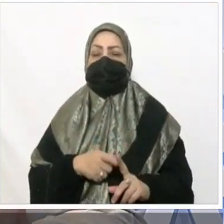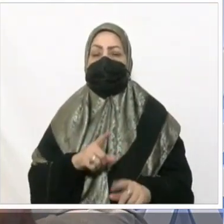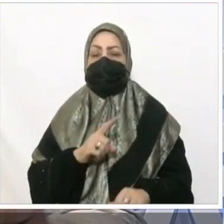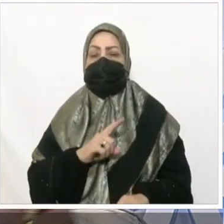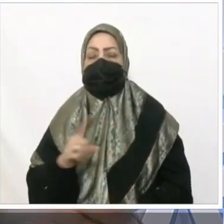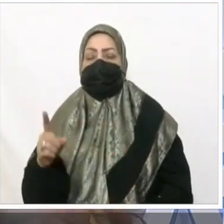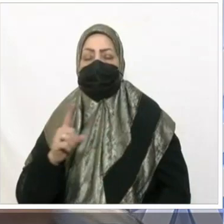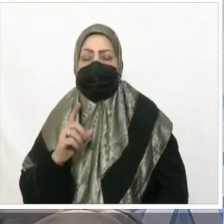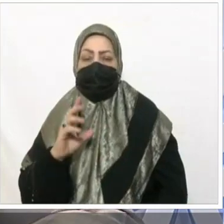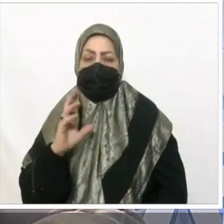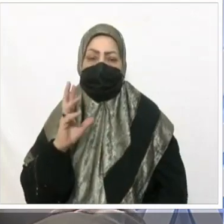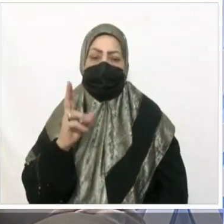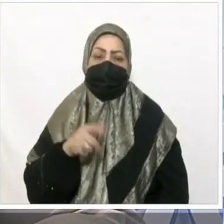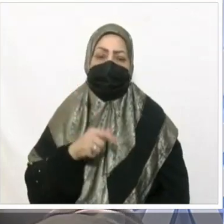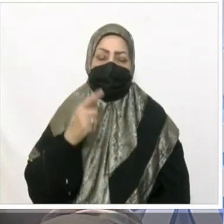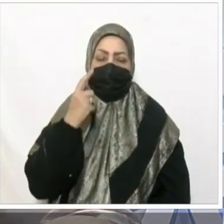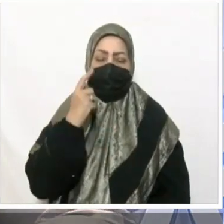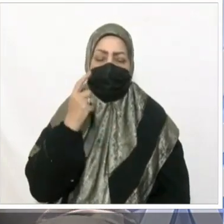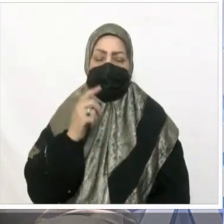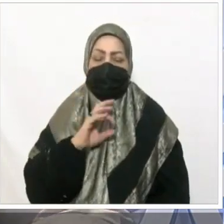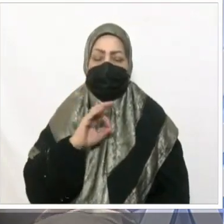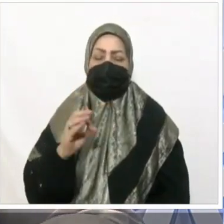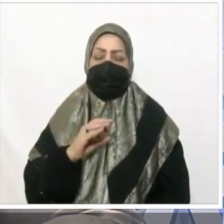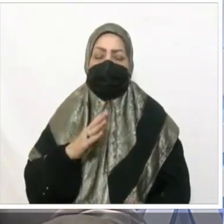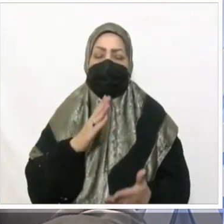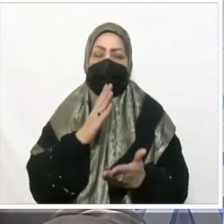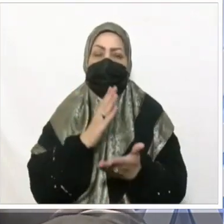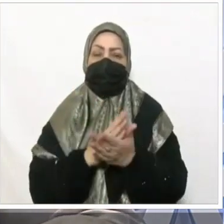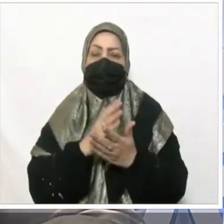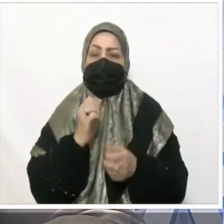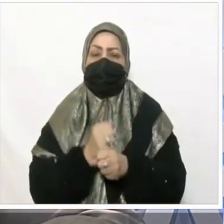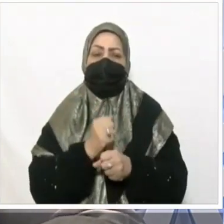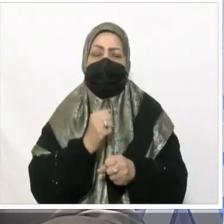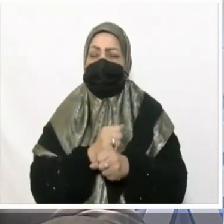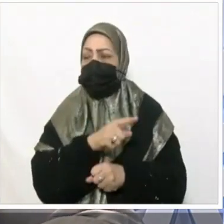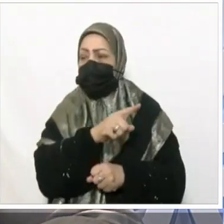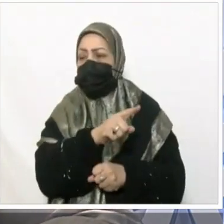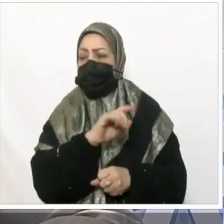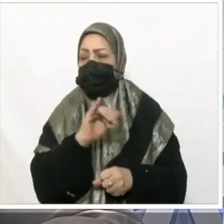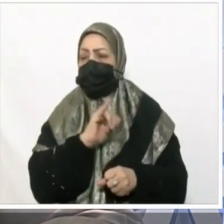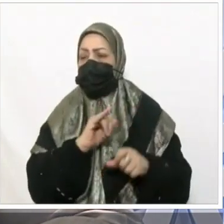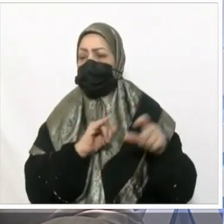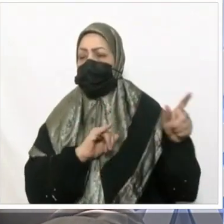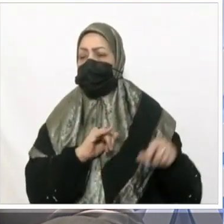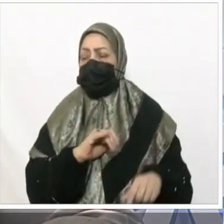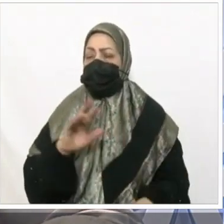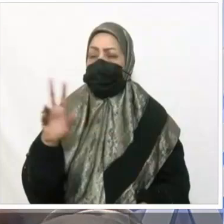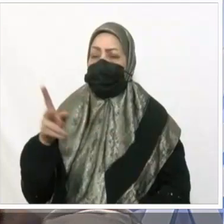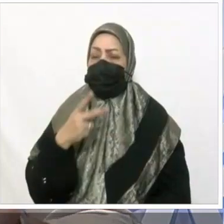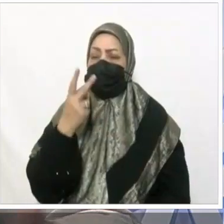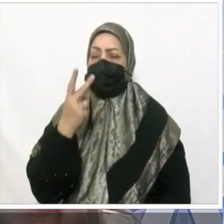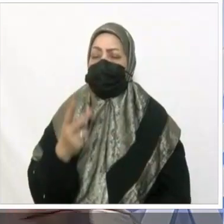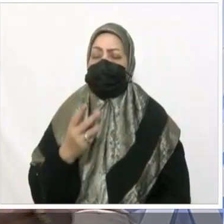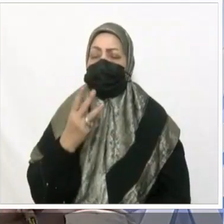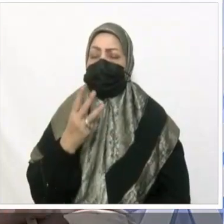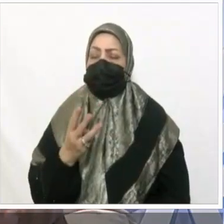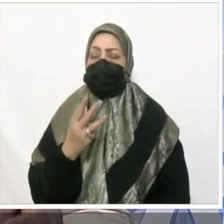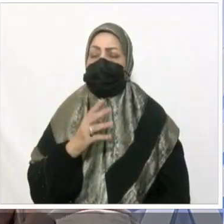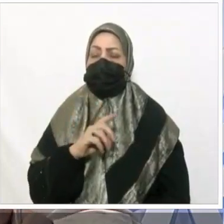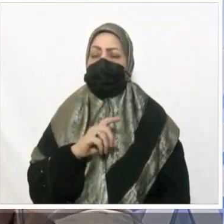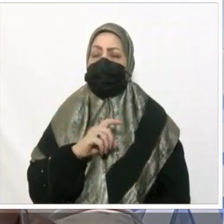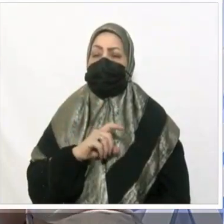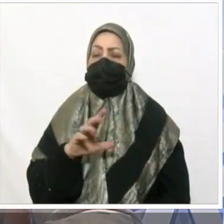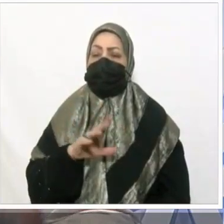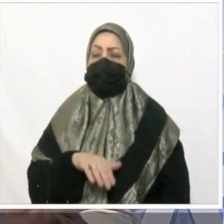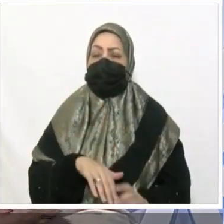حاجة الناس للجهة. تو مثلا اثنين يشتغلوا في مكتب أو ثلاثة، خرج أحدهم عند ضرورة، عند صغار بيروح بهم